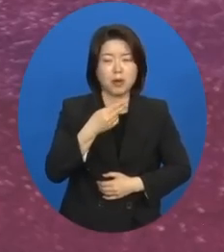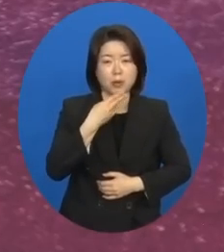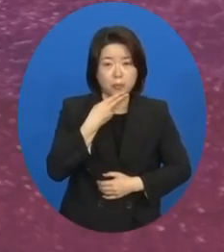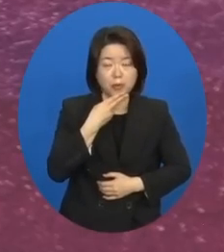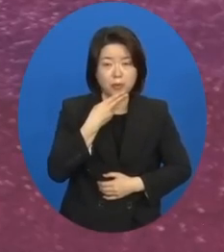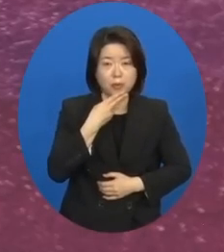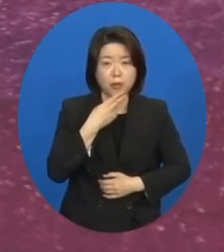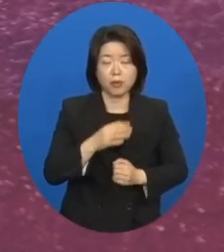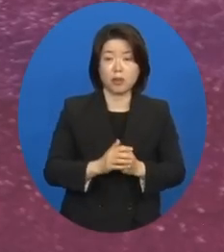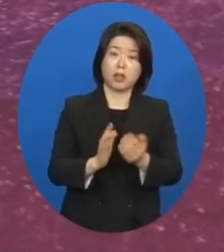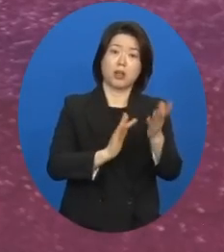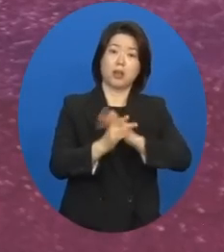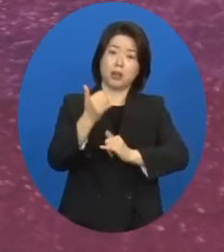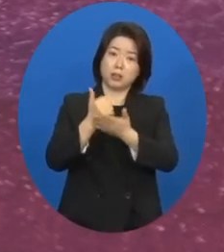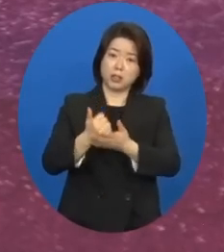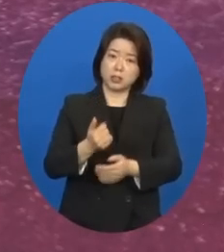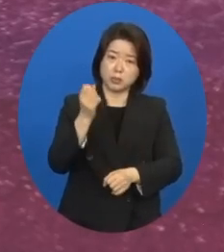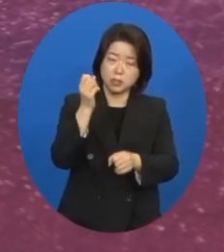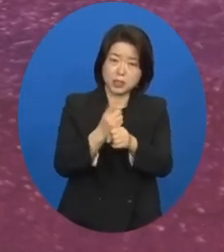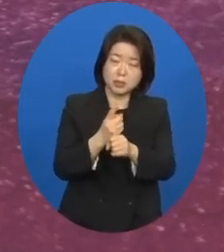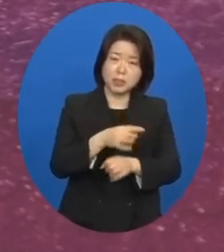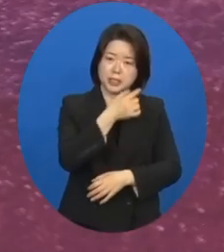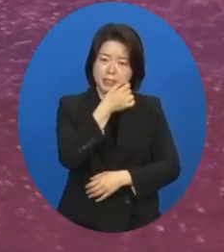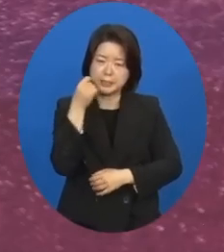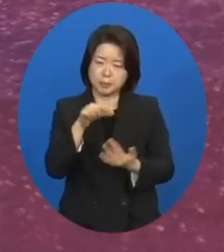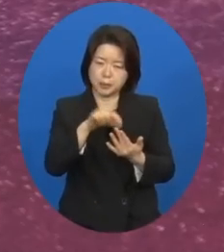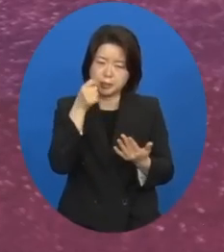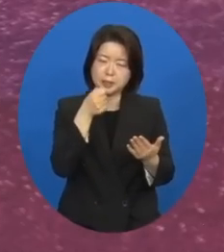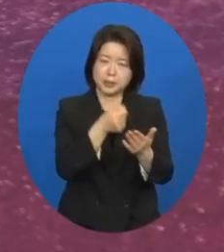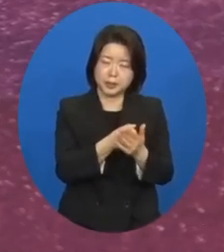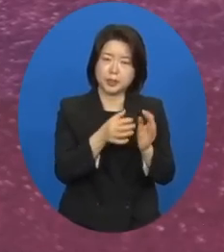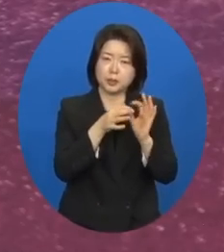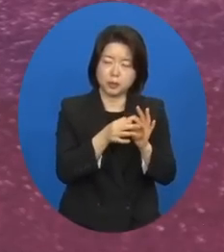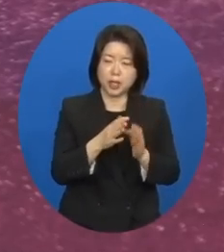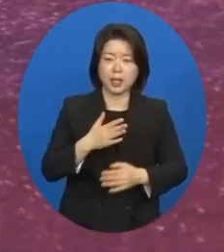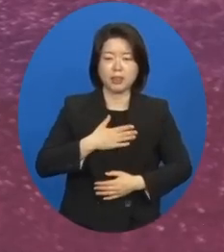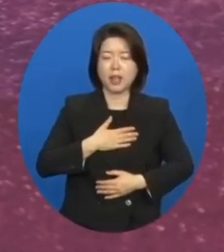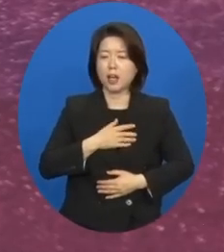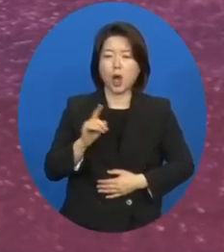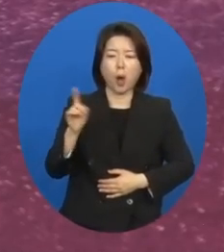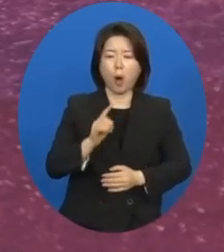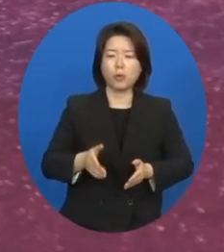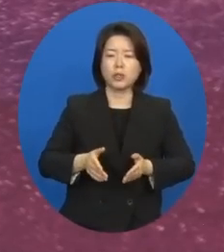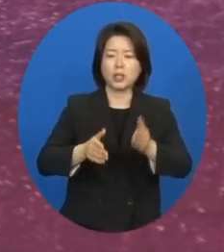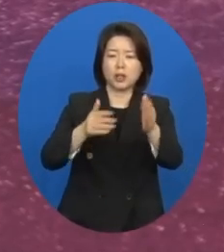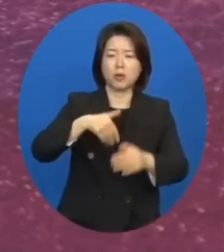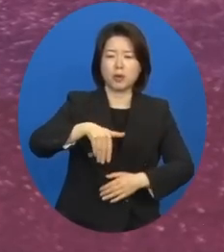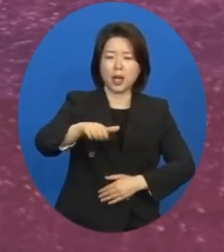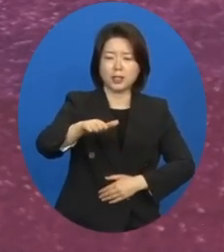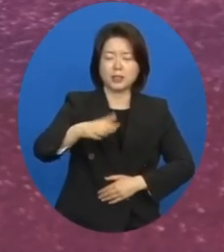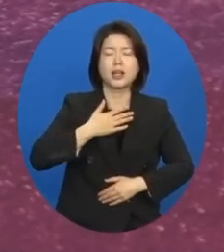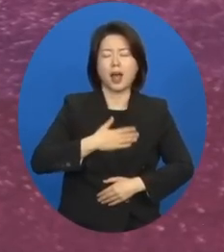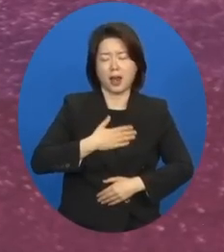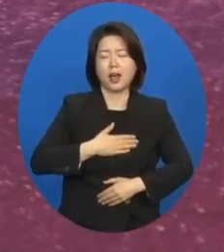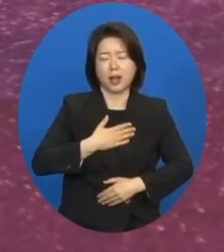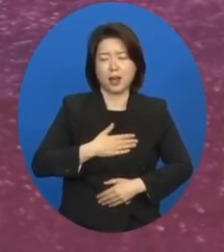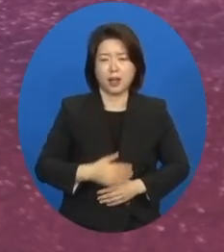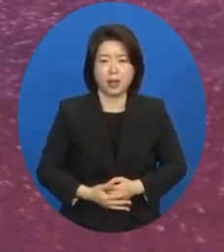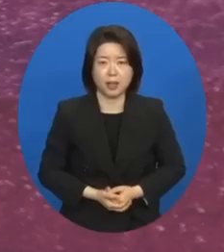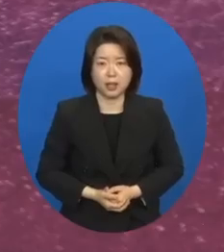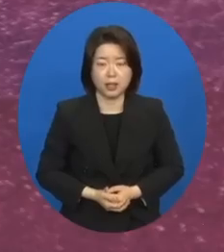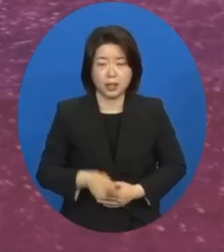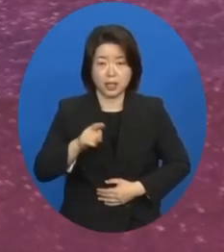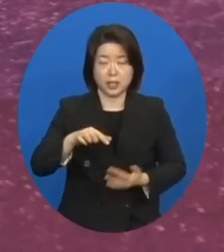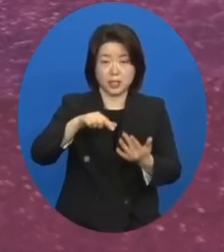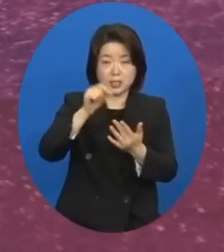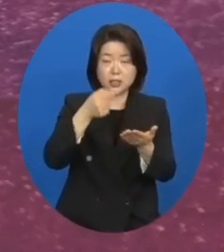예수님은 이미 이 침묵의 선택을 통하여서 자신이 어디의 길로 가고 있는지 알고 있었습니다. 이